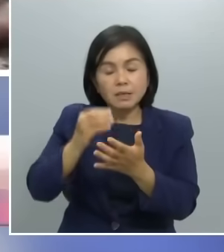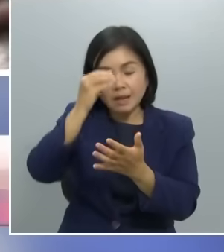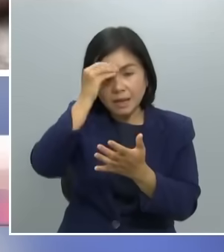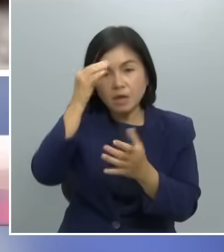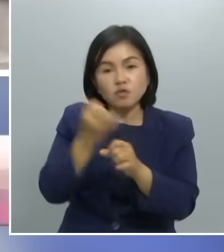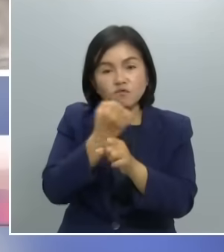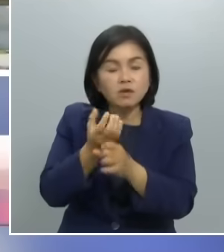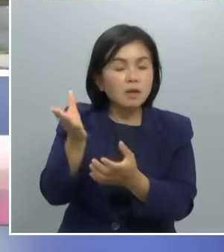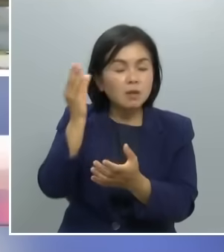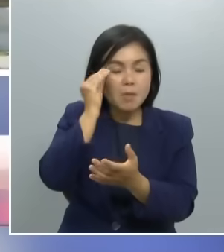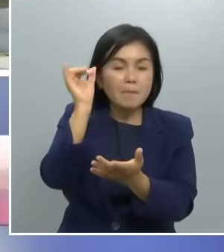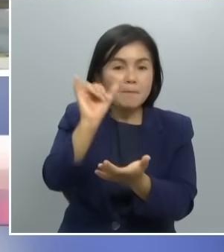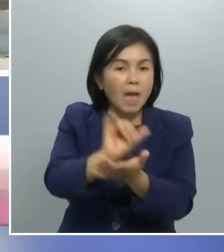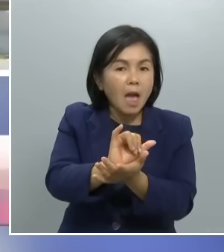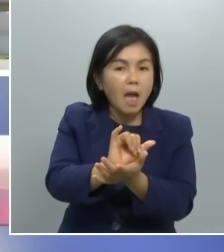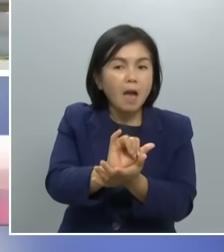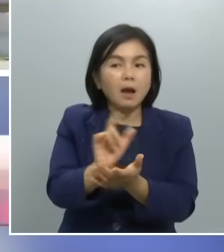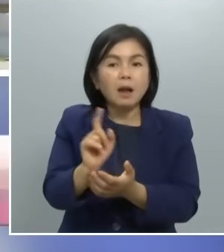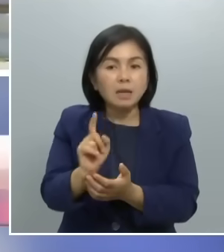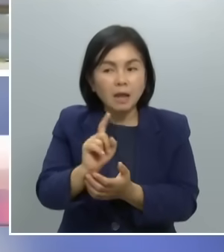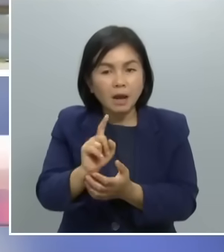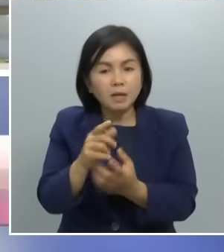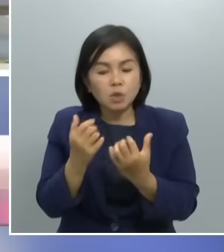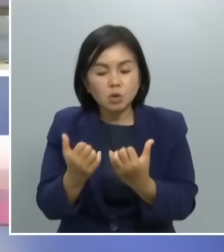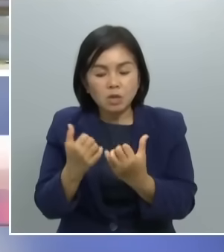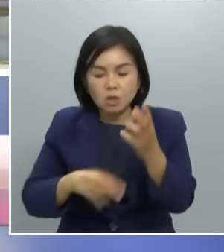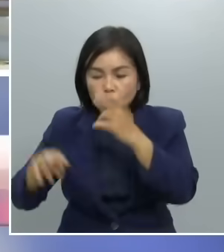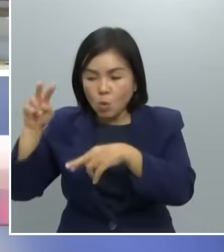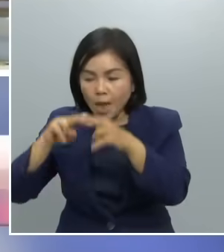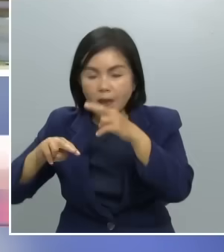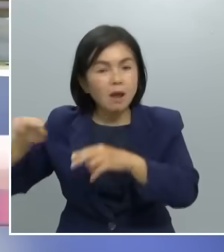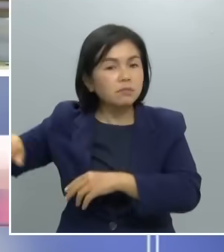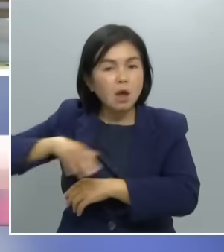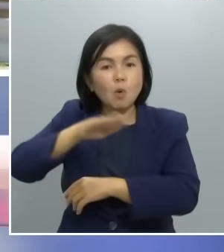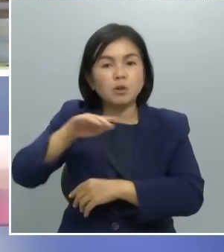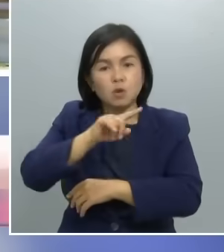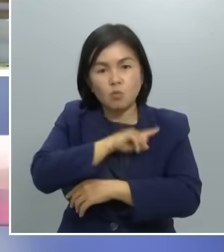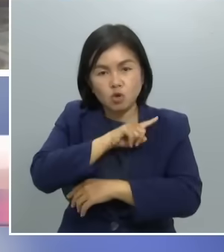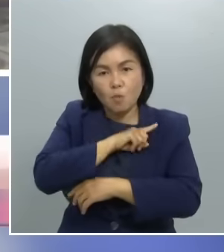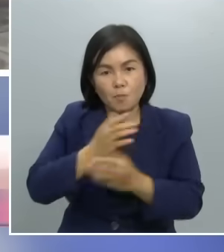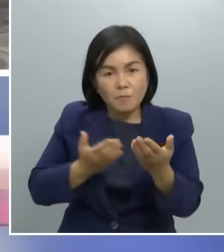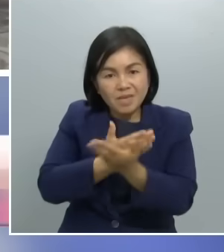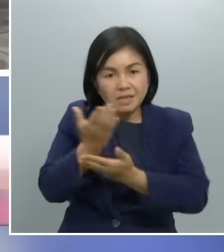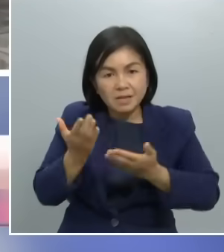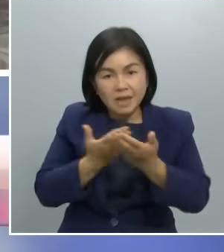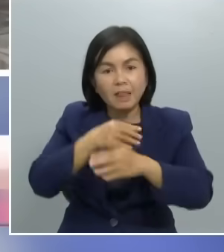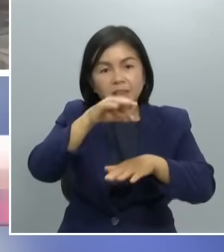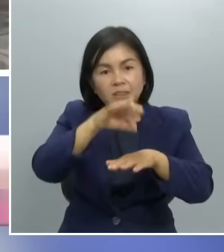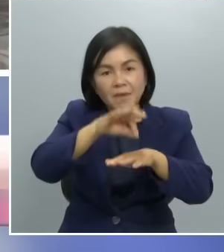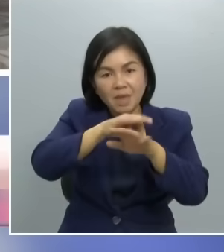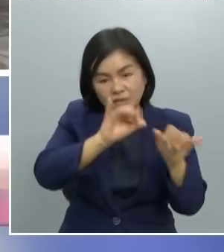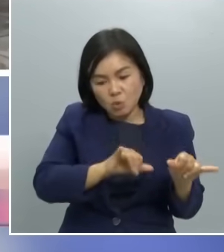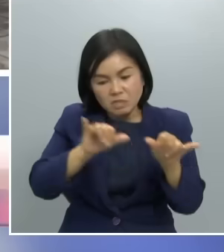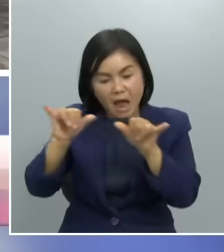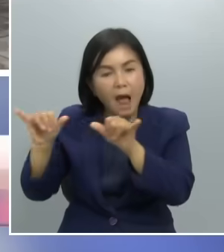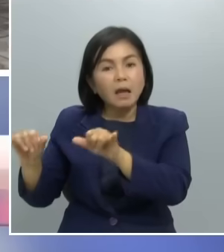องเบื้องต้นเนี่ยผมให้ทางกองกับนะครับพิจารณาให้อยู่ในตำแหน่งที่เหมาะสมสำหรับครูฝึก